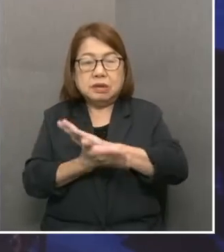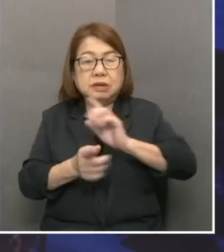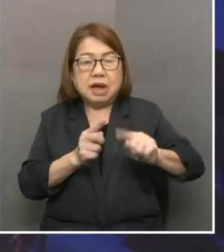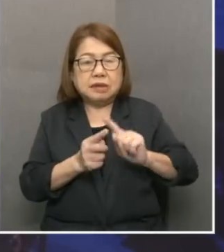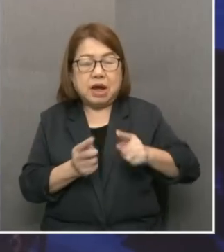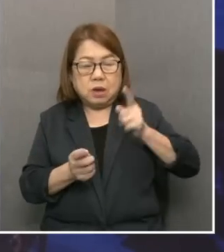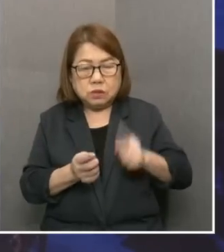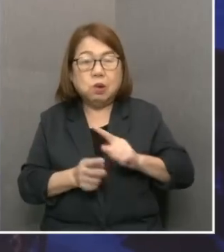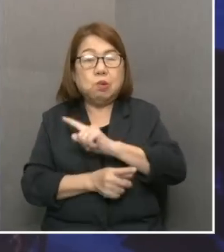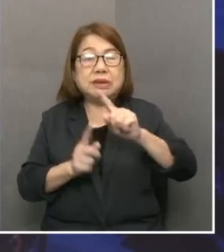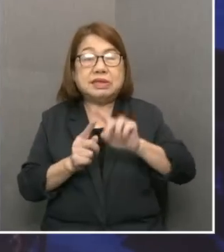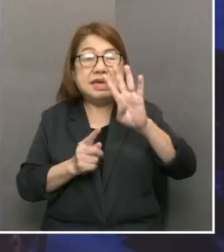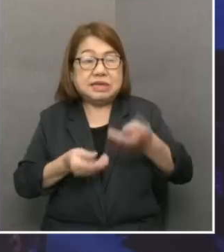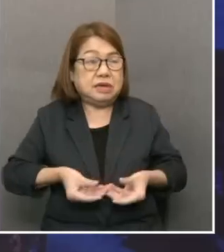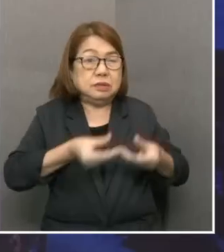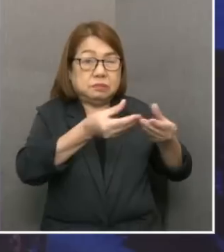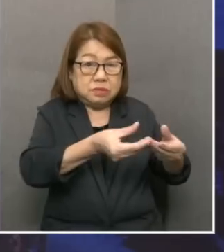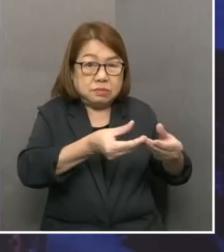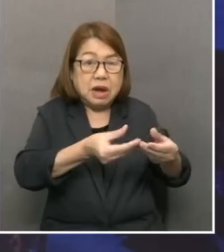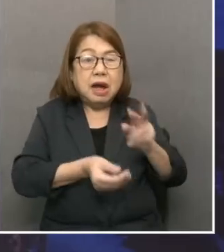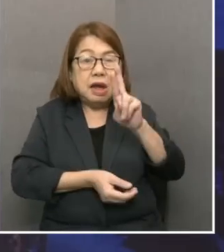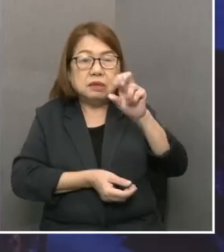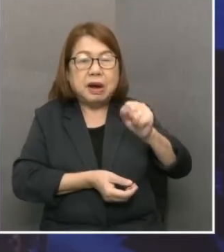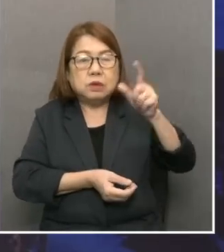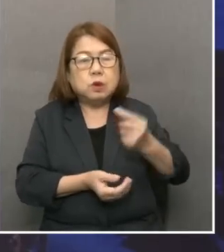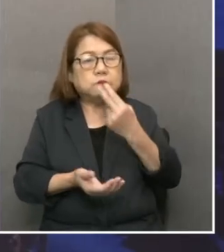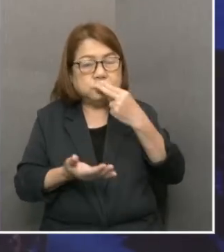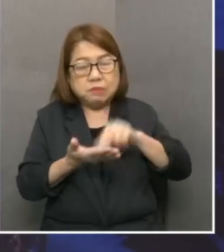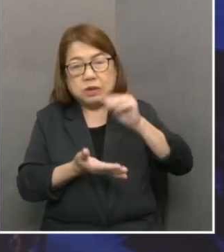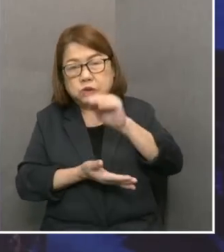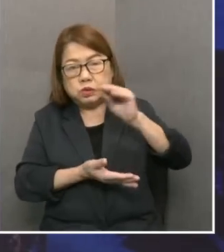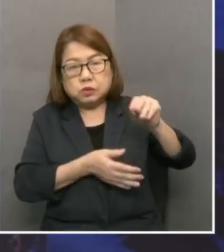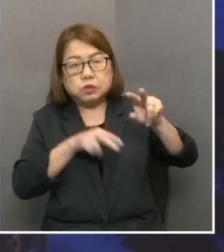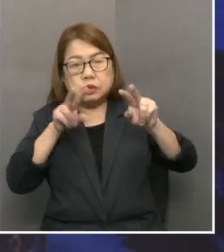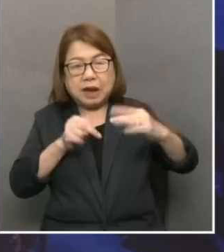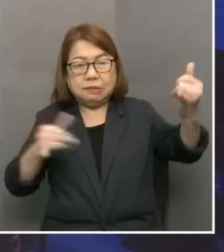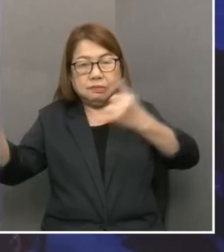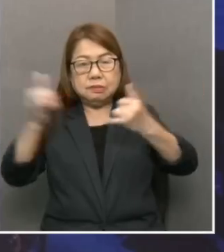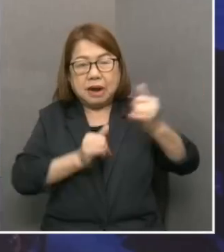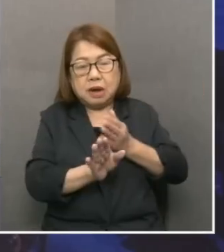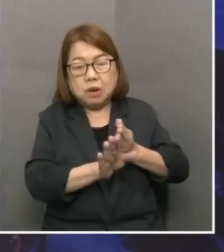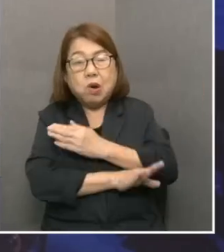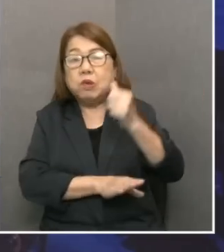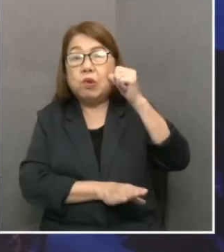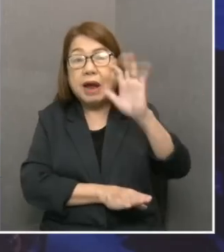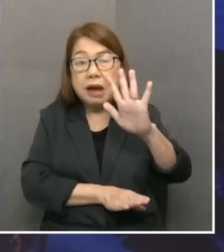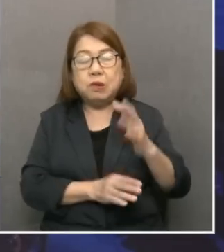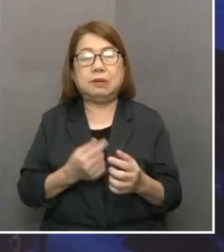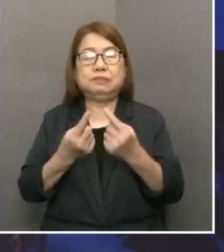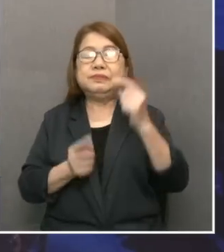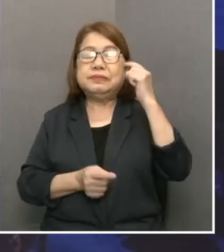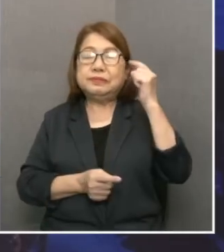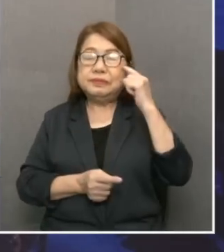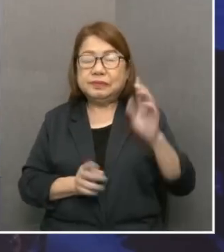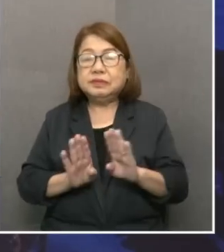4กันยายนแล้วสภาเนี่ยก็ต้องออกหนังสือนัดสมาชิกล่วงหน้า 5วันนี้ก็จะเป็นกระบวนการขั้นตอนต่างๆแต่ว่าคาดการ์กันไว้รัฐบาลน่าจะ